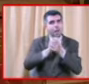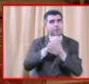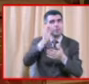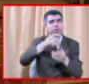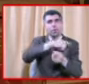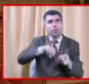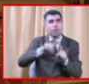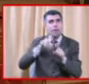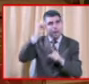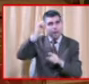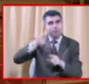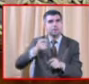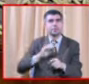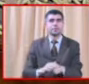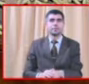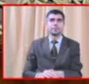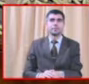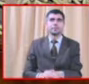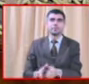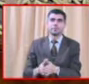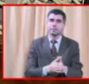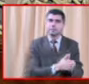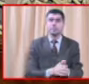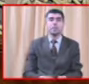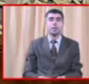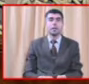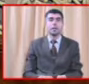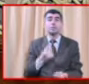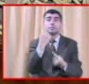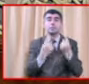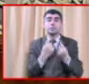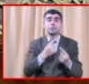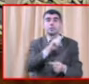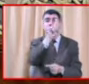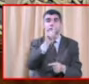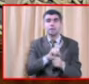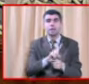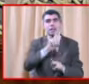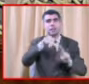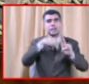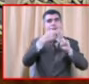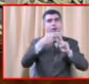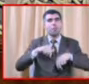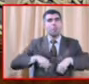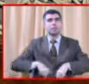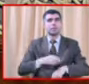لكم ان شاء الله التوفيق. شكرا. هل هناك من تعقيب اضافي؟ كلمه السيد الوزير فيما تبقى من